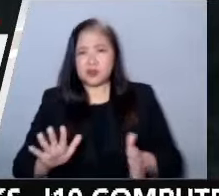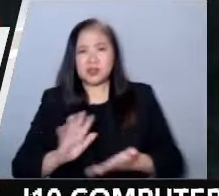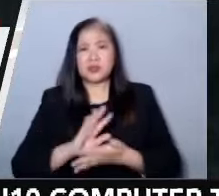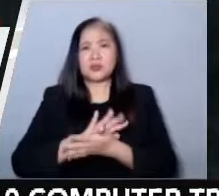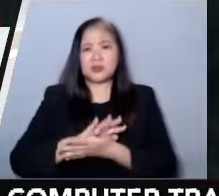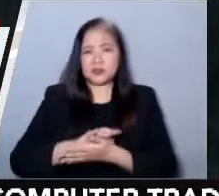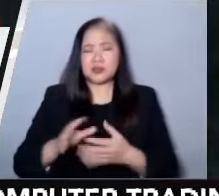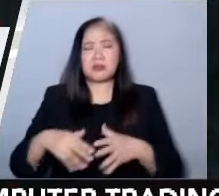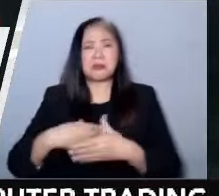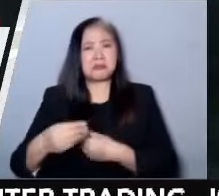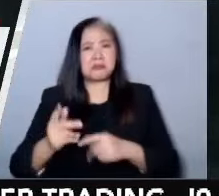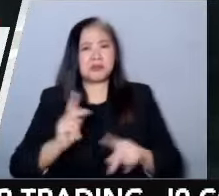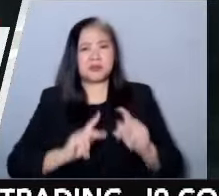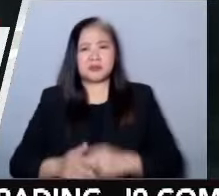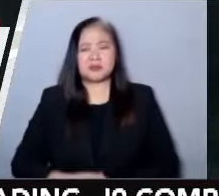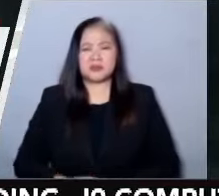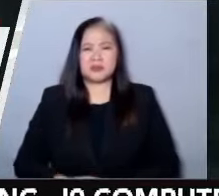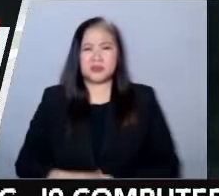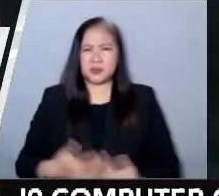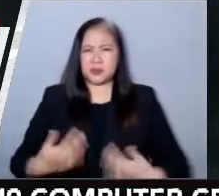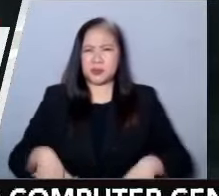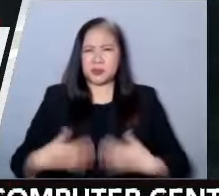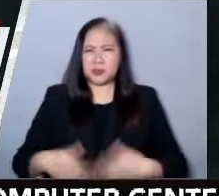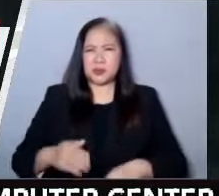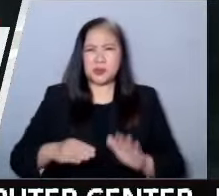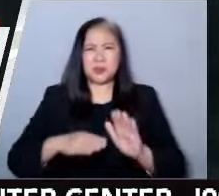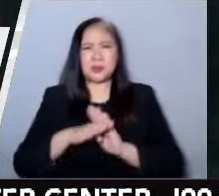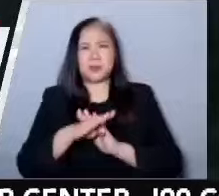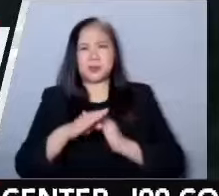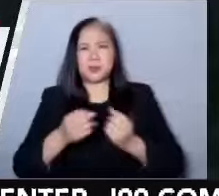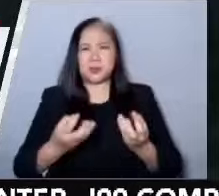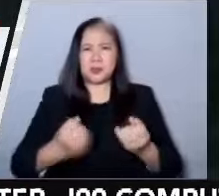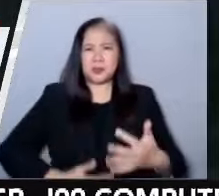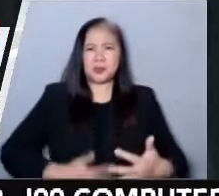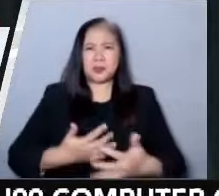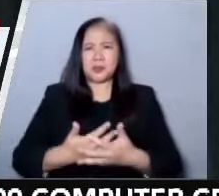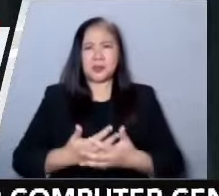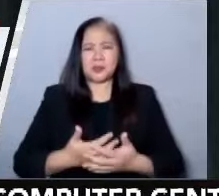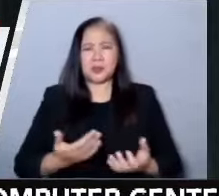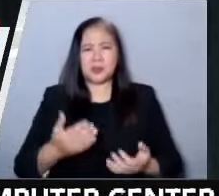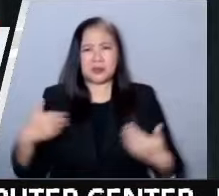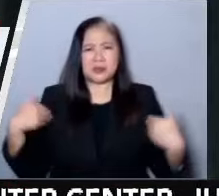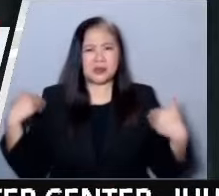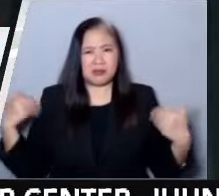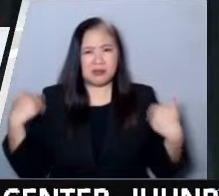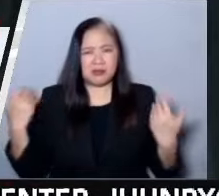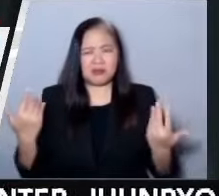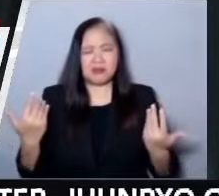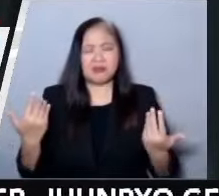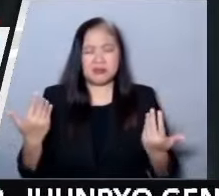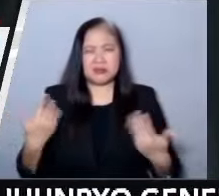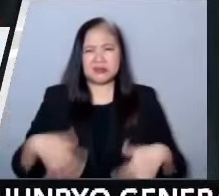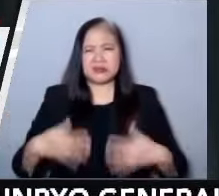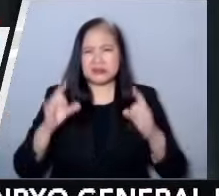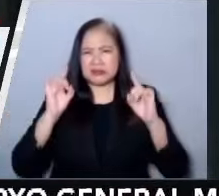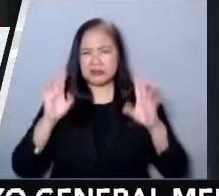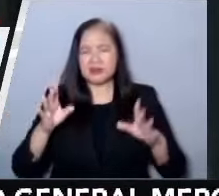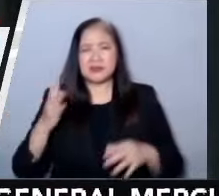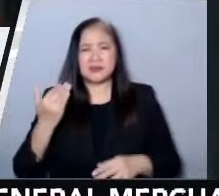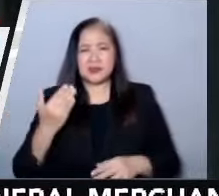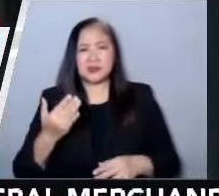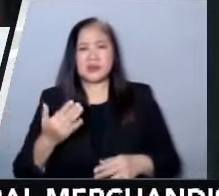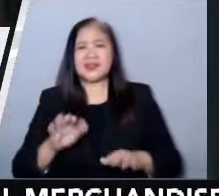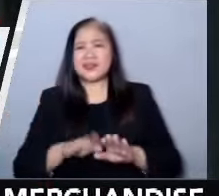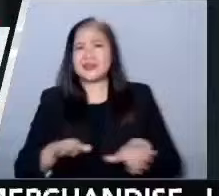rise from 2021 to 2022 kasi these are children isa sa mga matataas na maternal deaths are